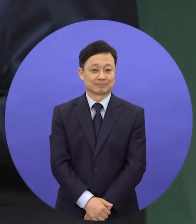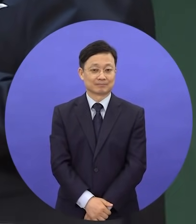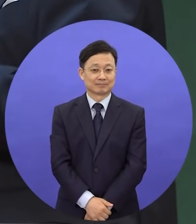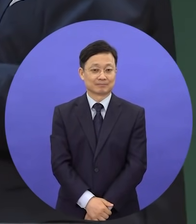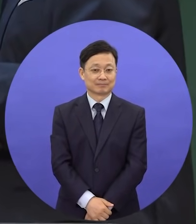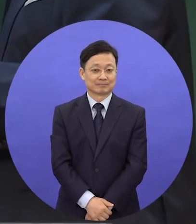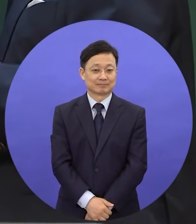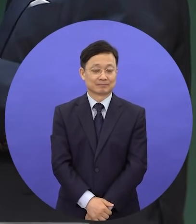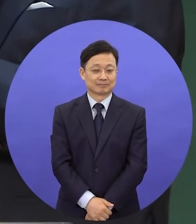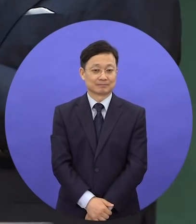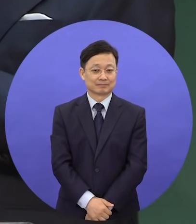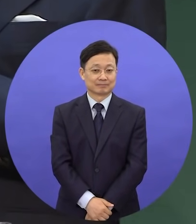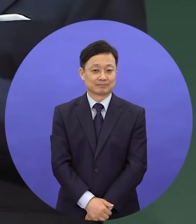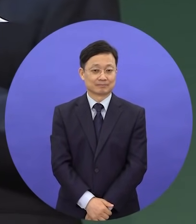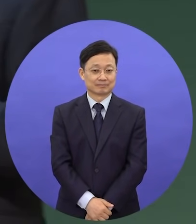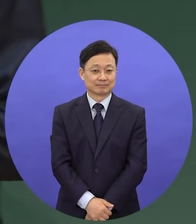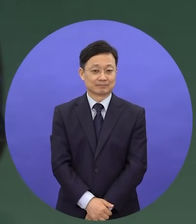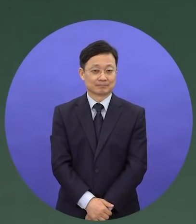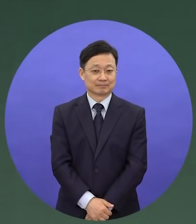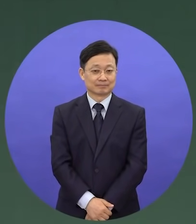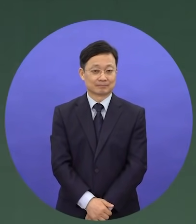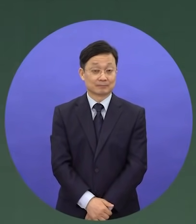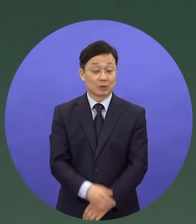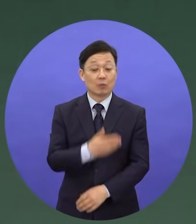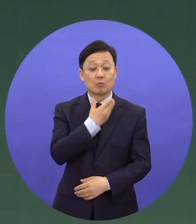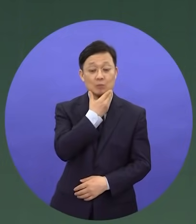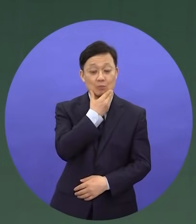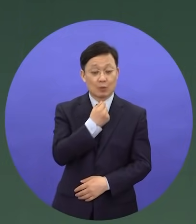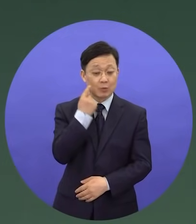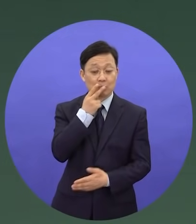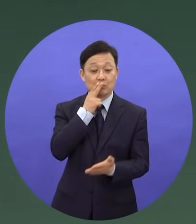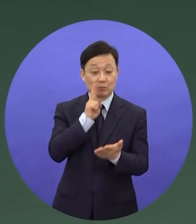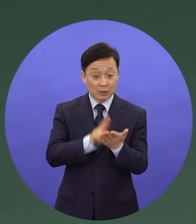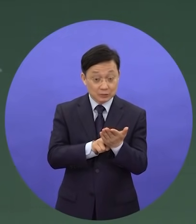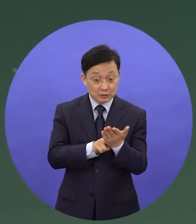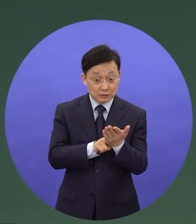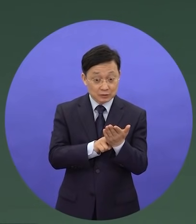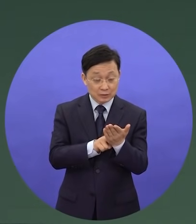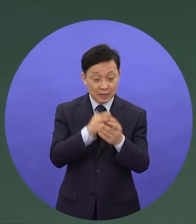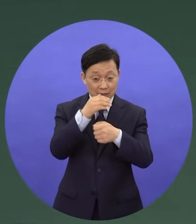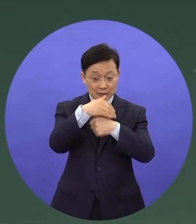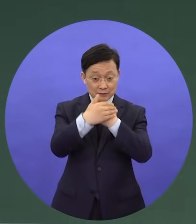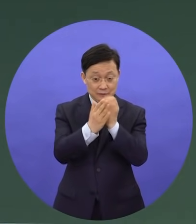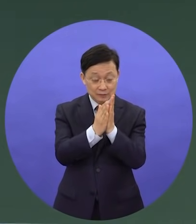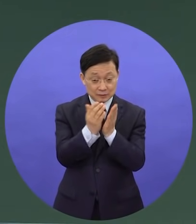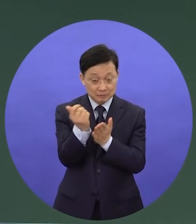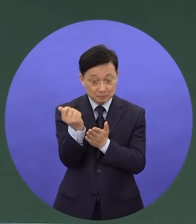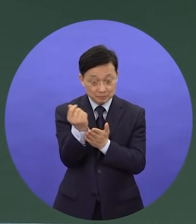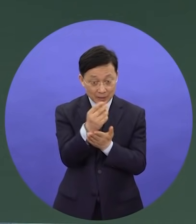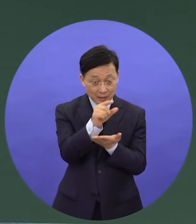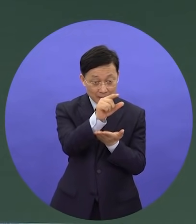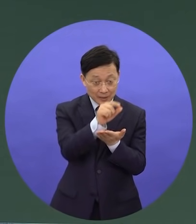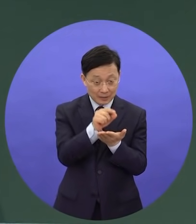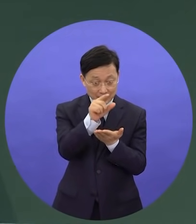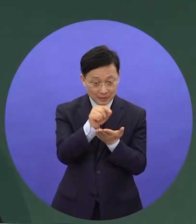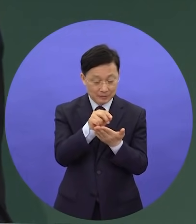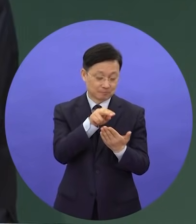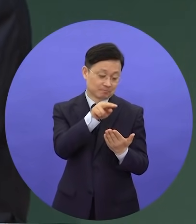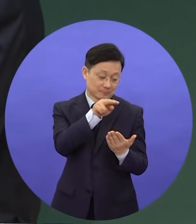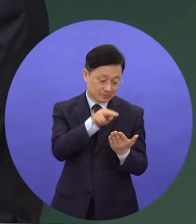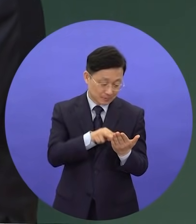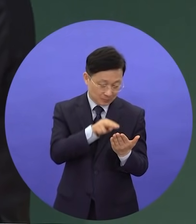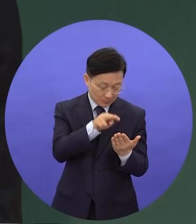and praying. 요 말씀 가지고요. And so with those words. 자, 굉장히 구체적입니다. 편지를 여러분 보면서 메시지를